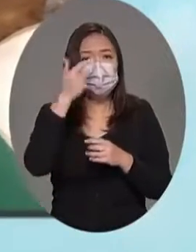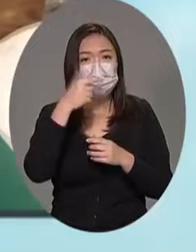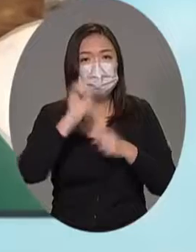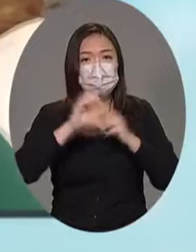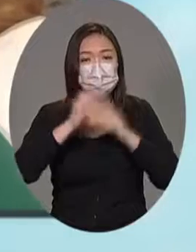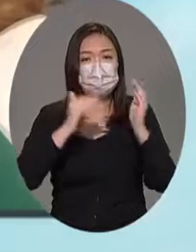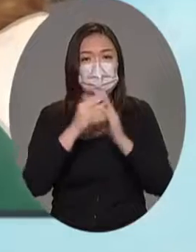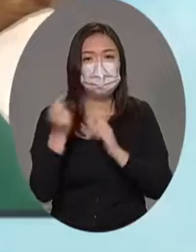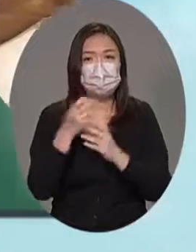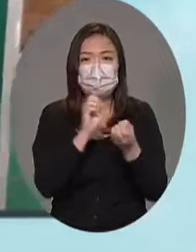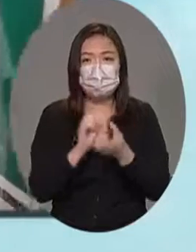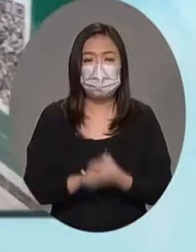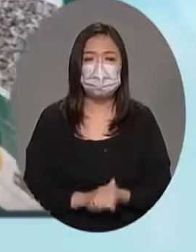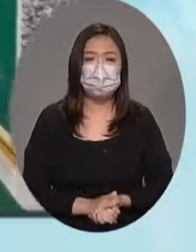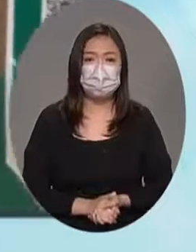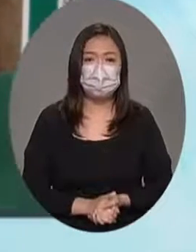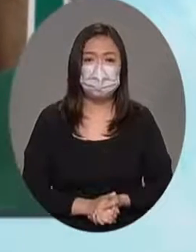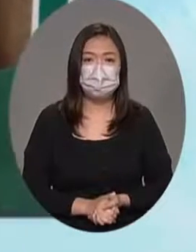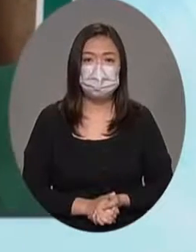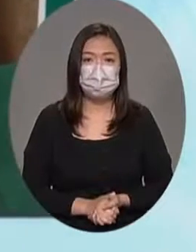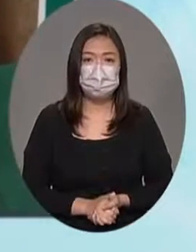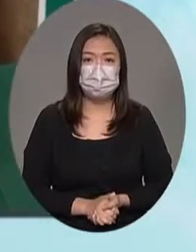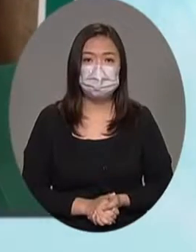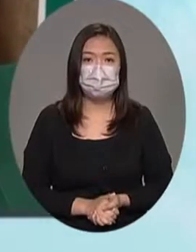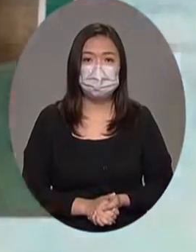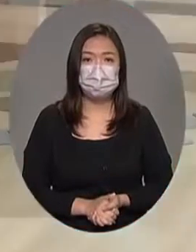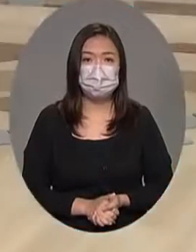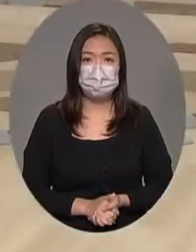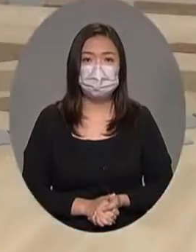科技局商討。香港電台記者梁嘉琪報導。